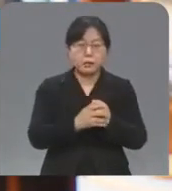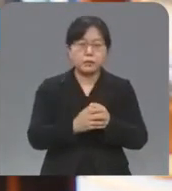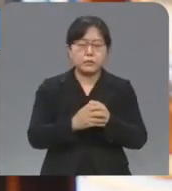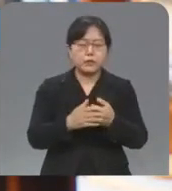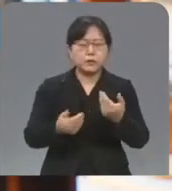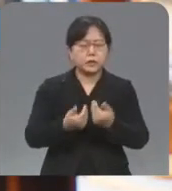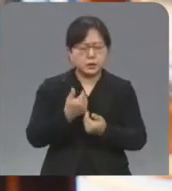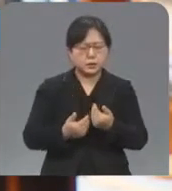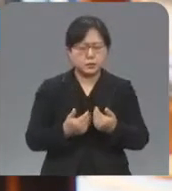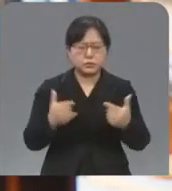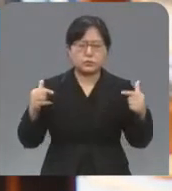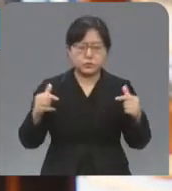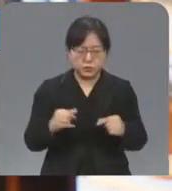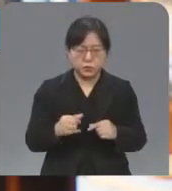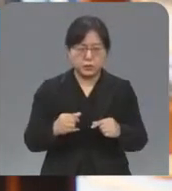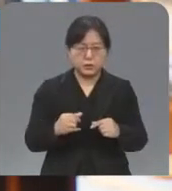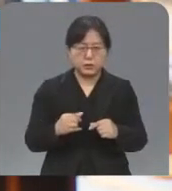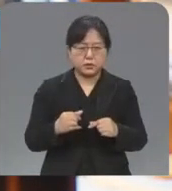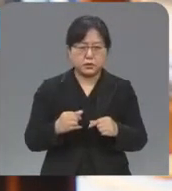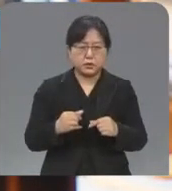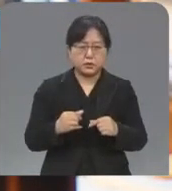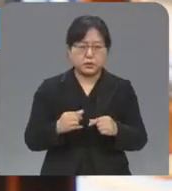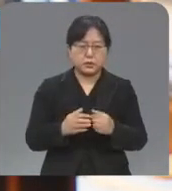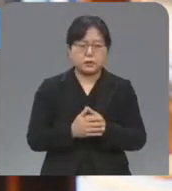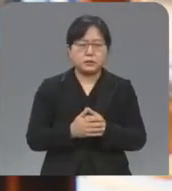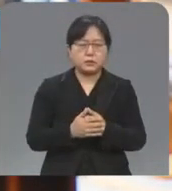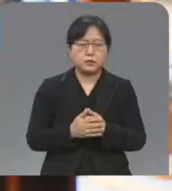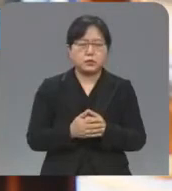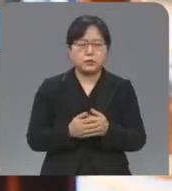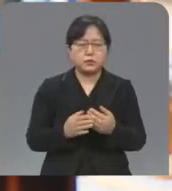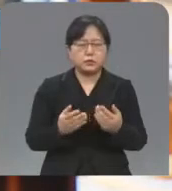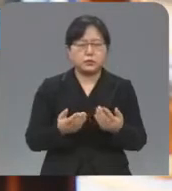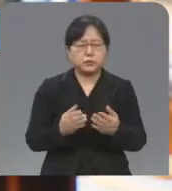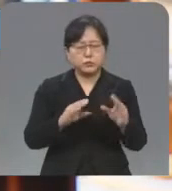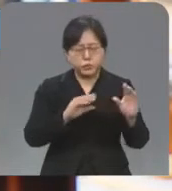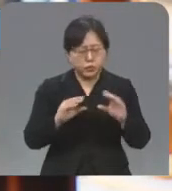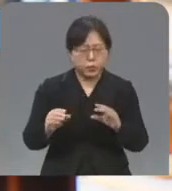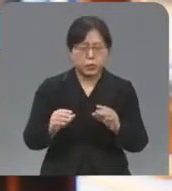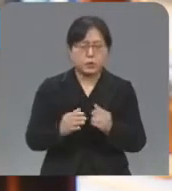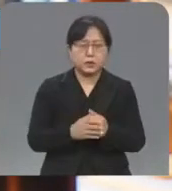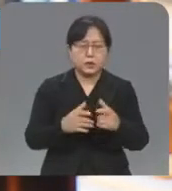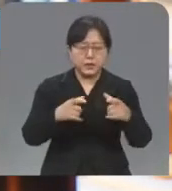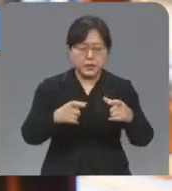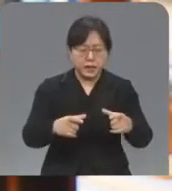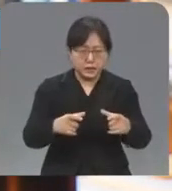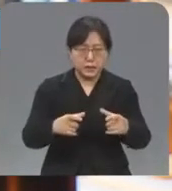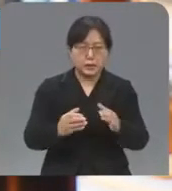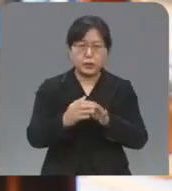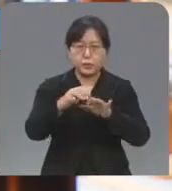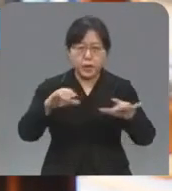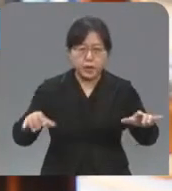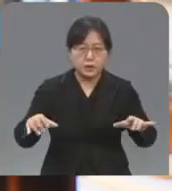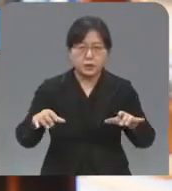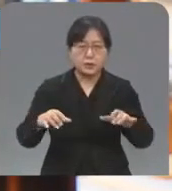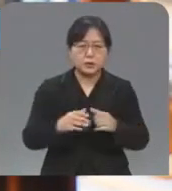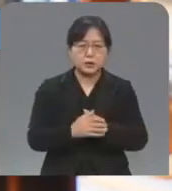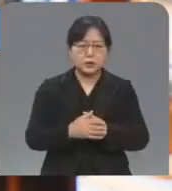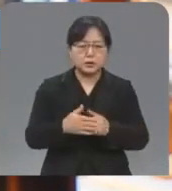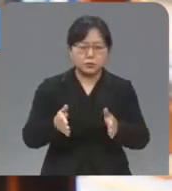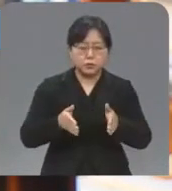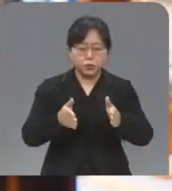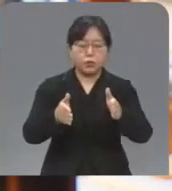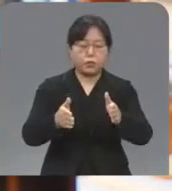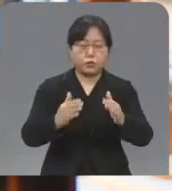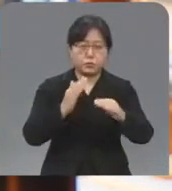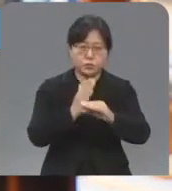갈등을 줄이는 것은 좀 더 유연하게 단지와 그리고 마을 그리고 큰 도로